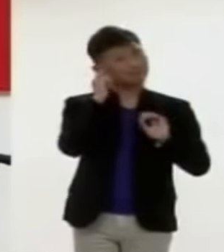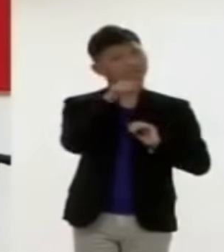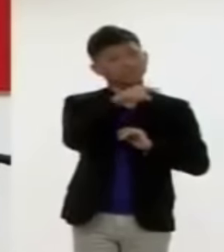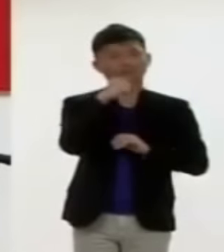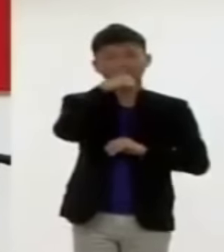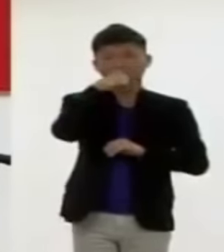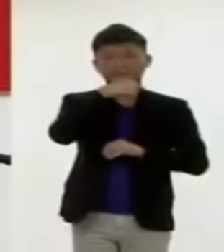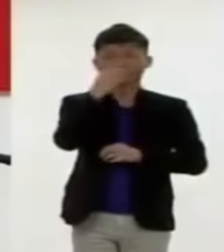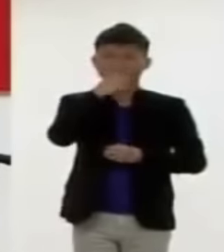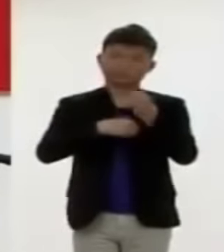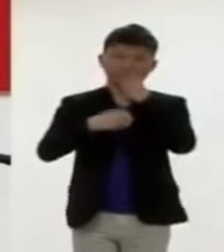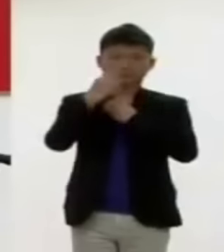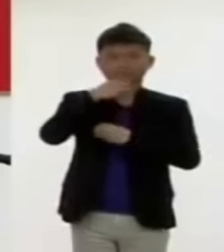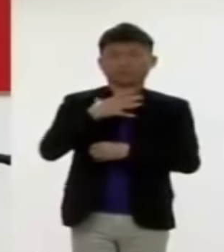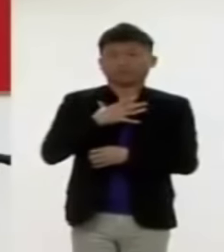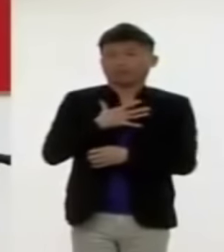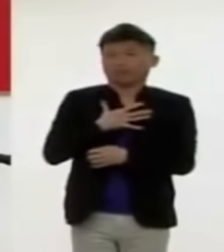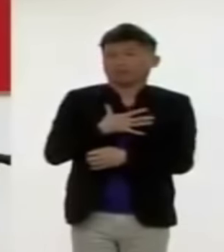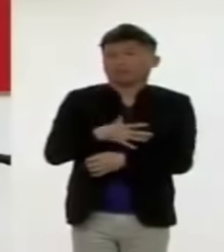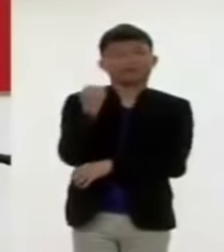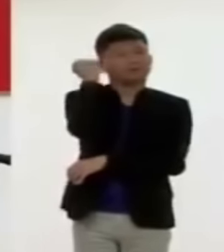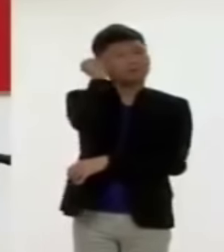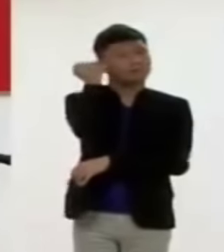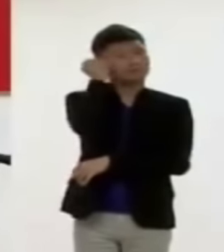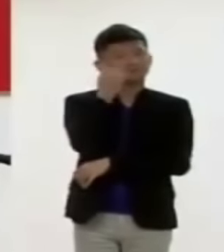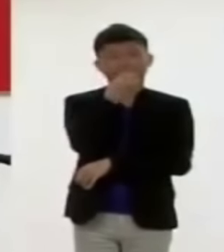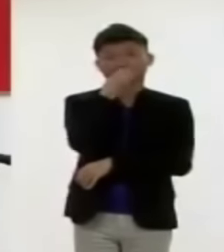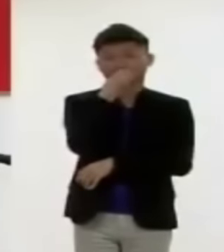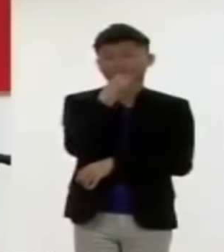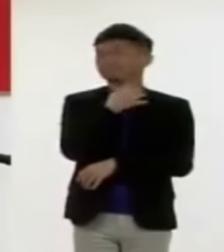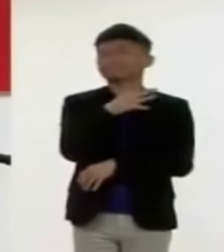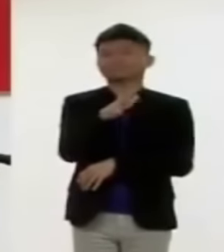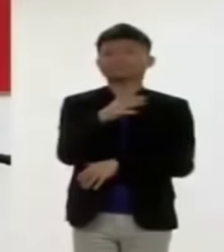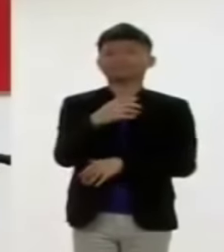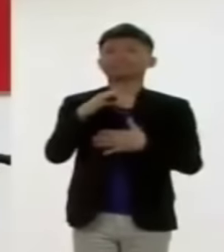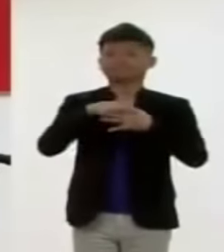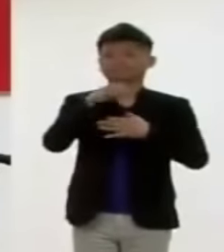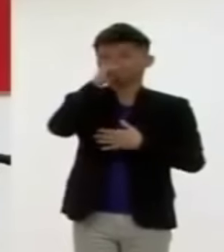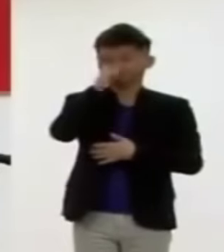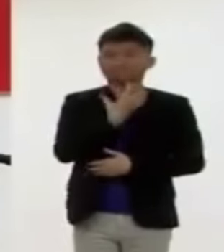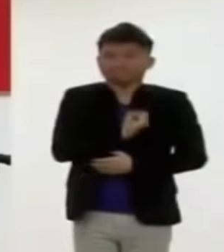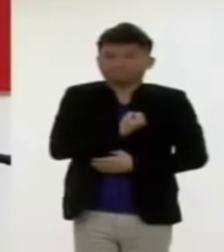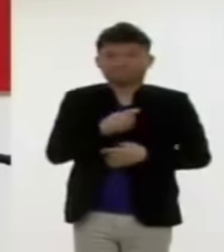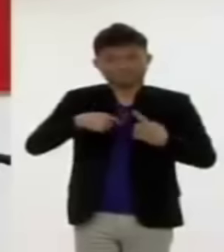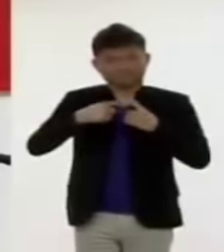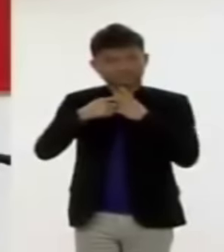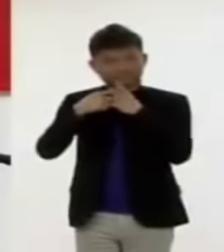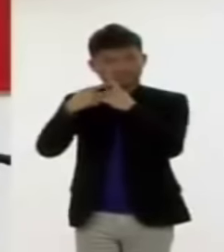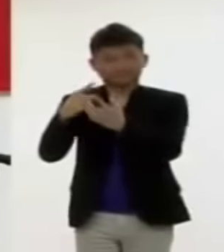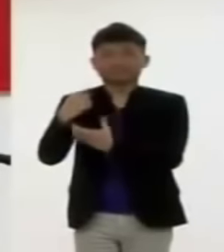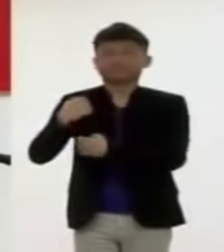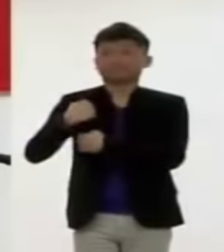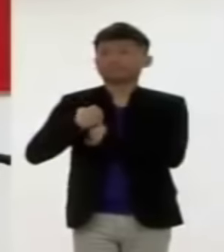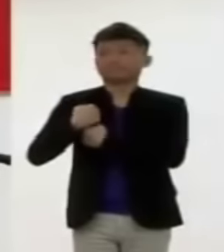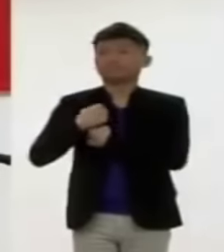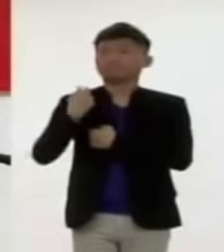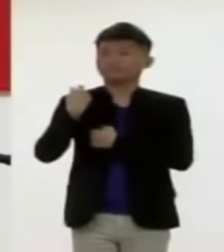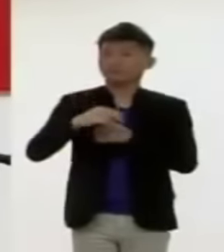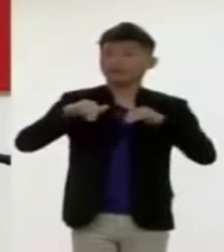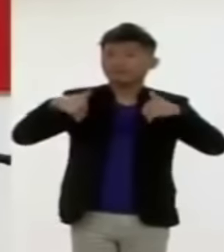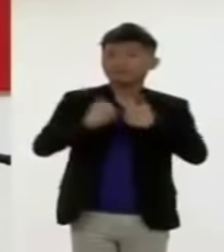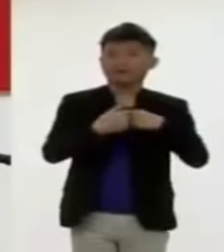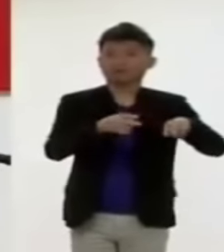到太苦了，他也不愿意吃地瓜，所以他去当兵。还有，当时反共的气氛那么的